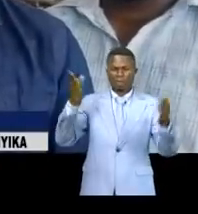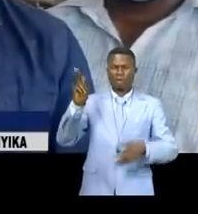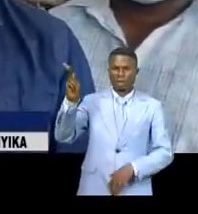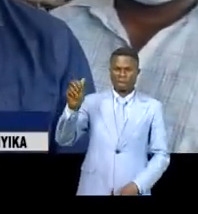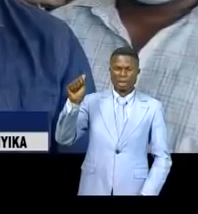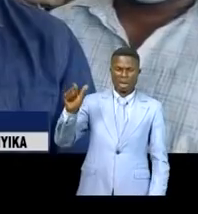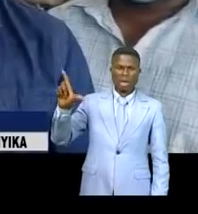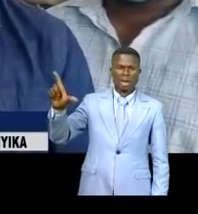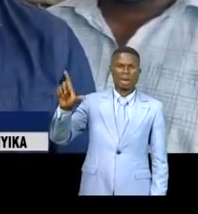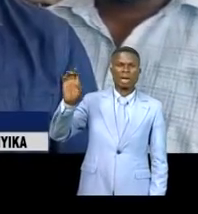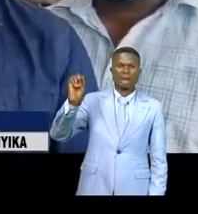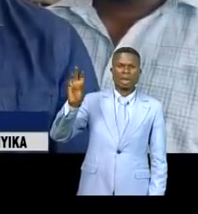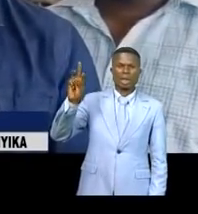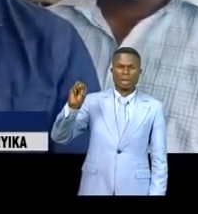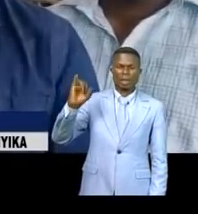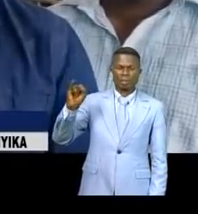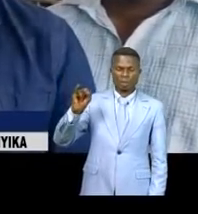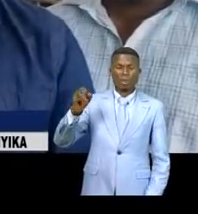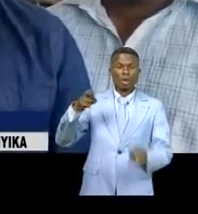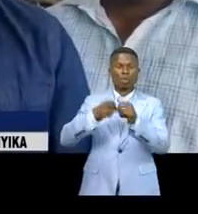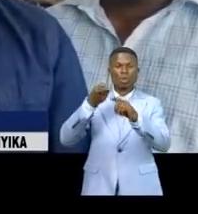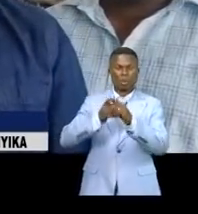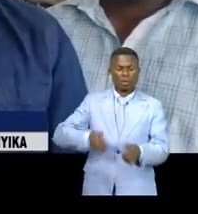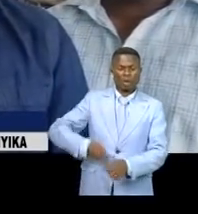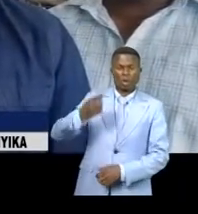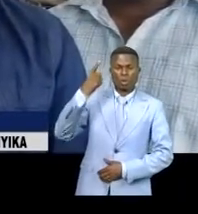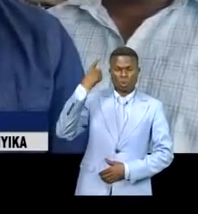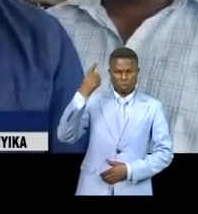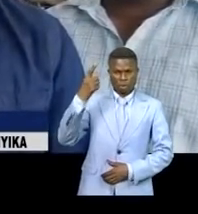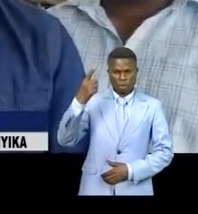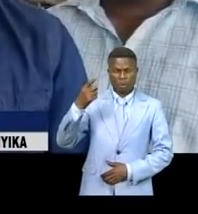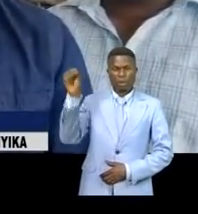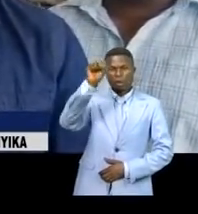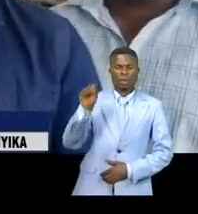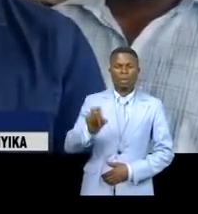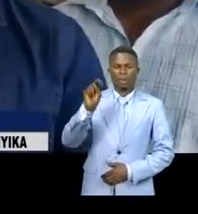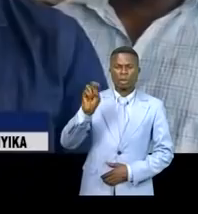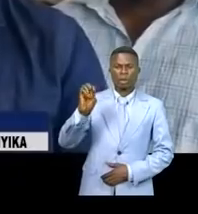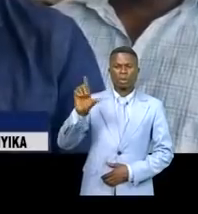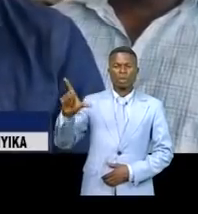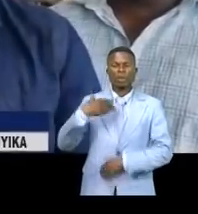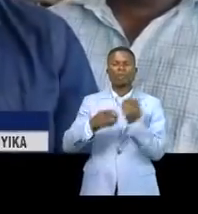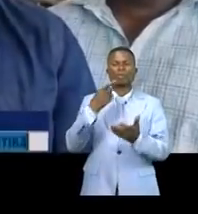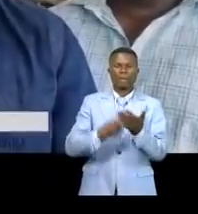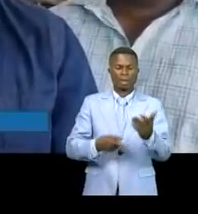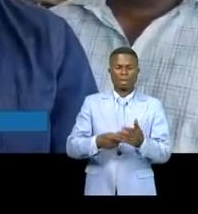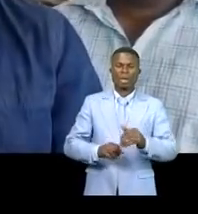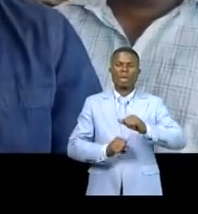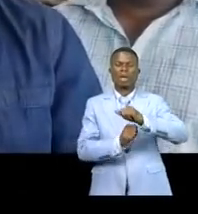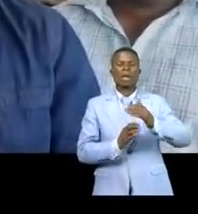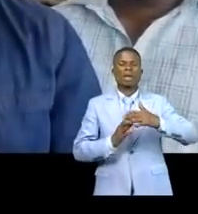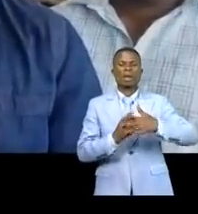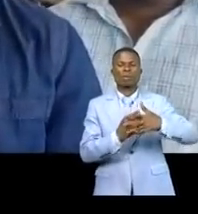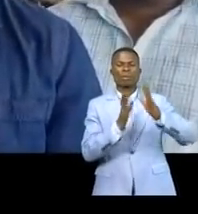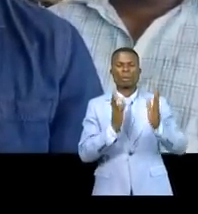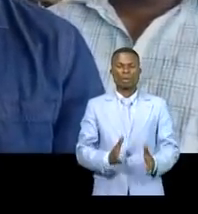que par un seul groupe dans la centrale de Bendera. Mais avec ce que SNEL fait avec son partenaire AMI,